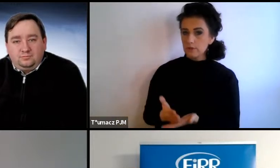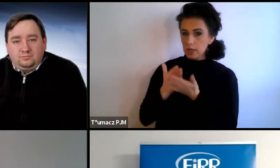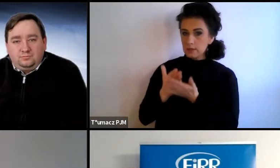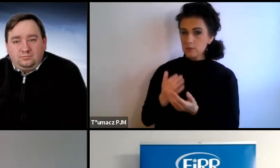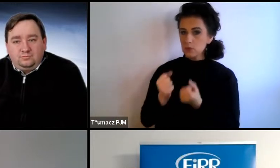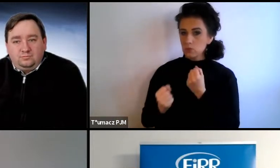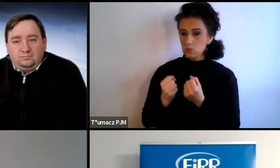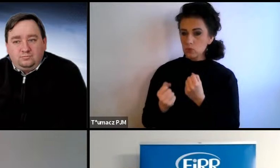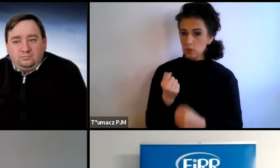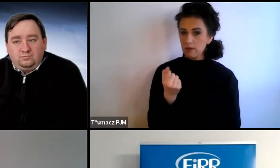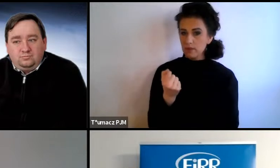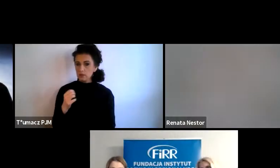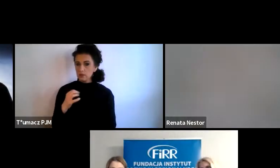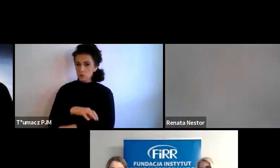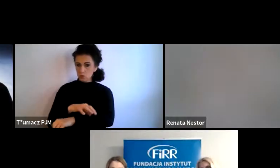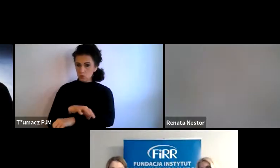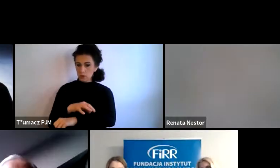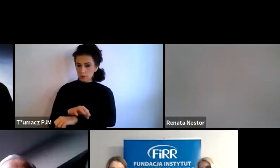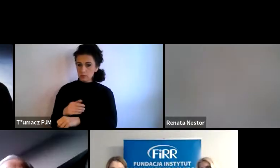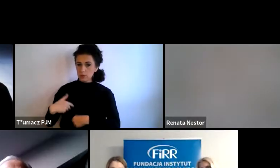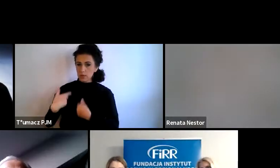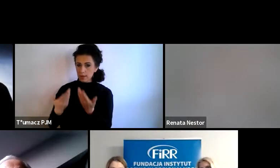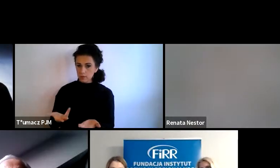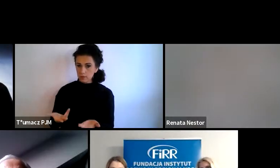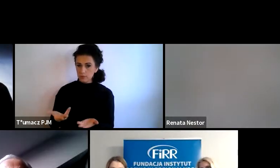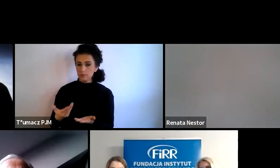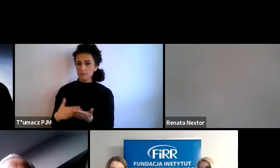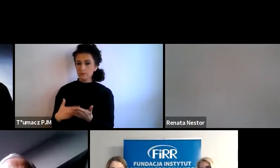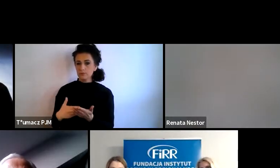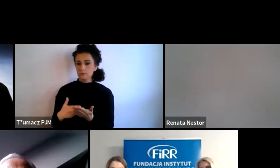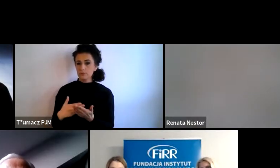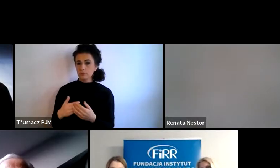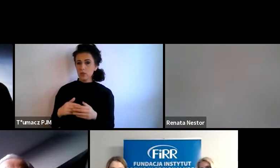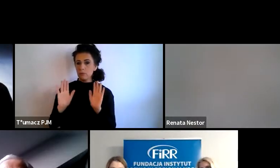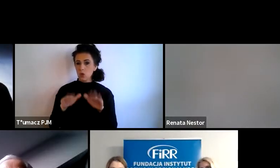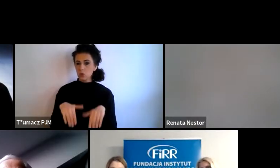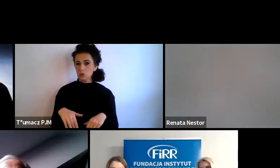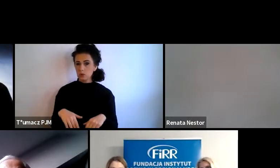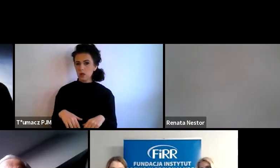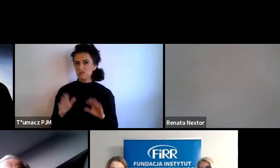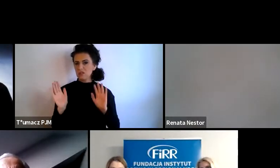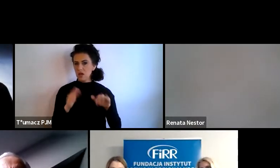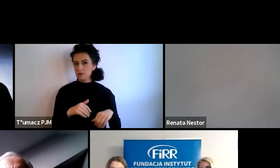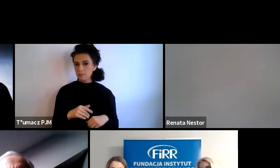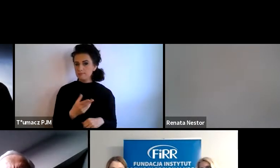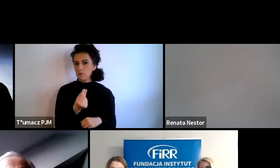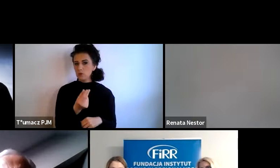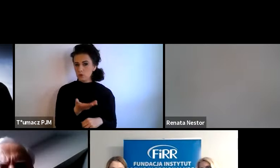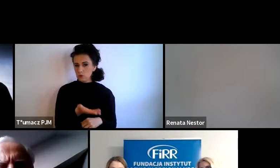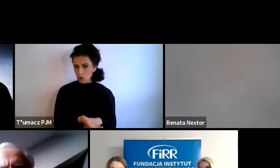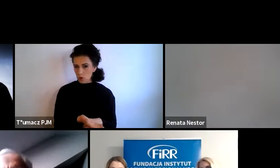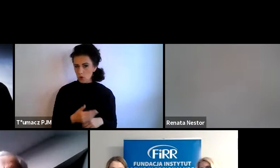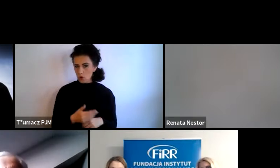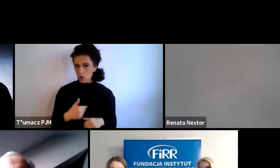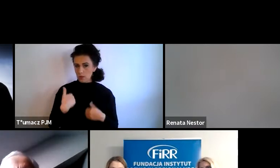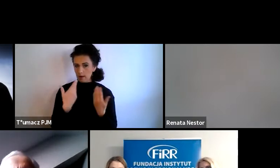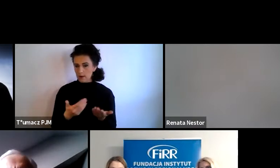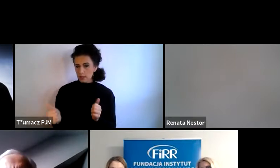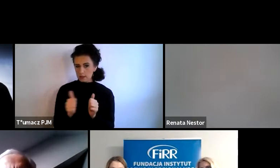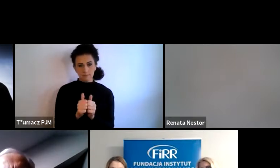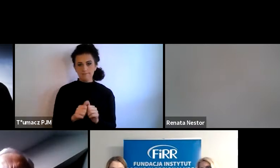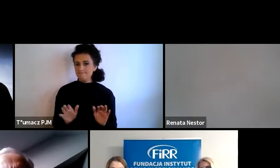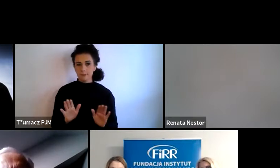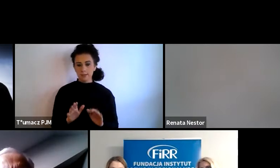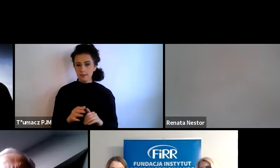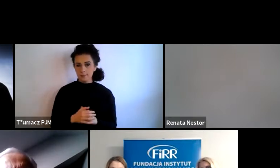momencie studentów, żeby nie pozostawić ich samych sobie, i to się naprawdę zadziało. Oni nie tylko spotykają